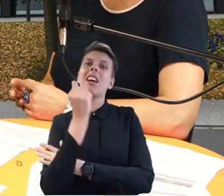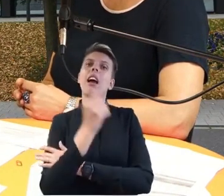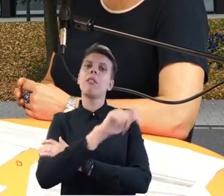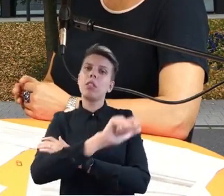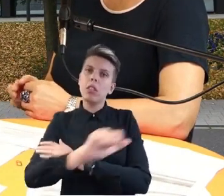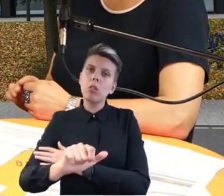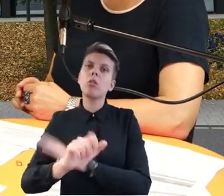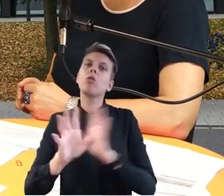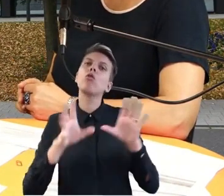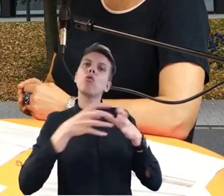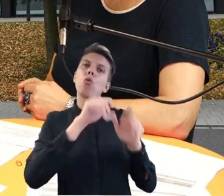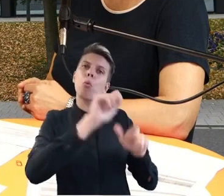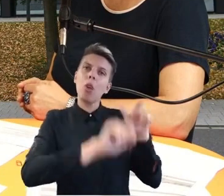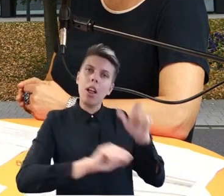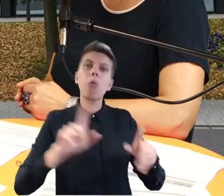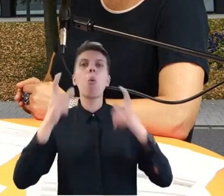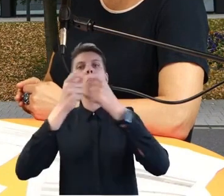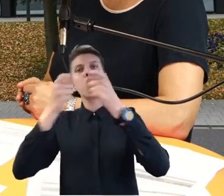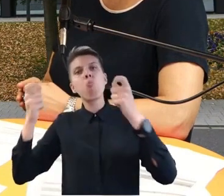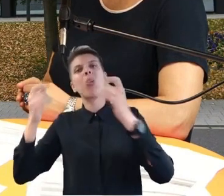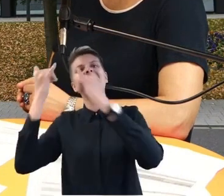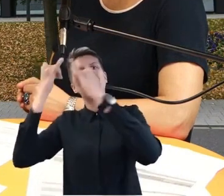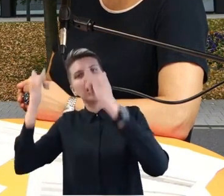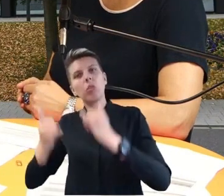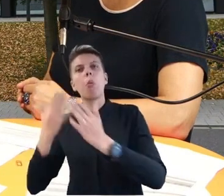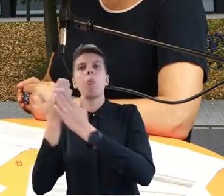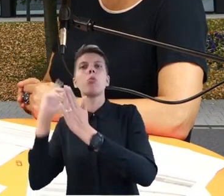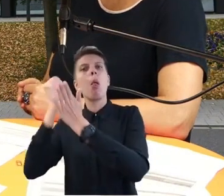zu bundesinstitutionen bundesbehörde